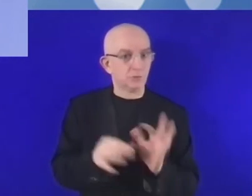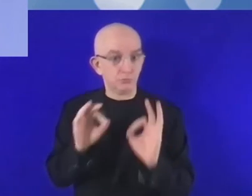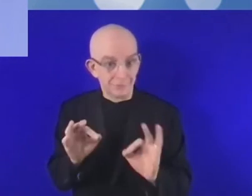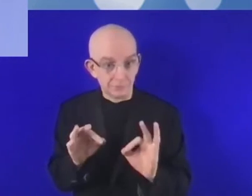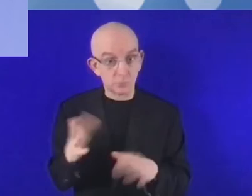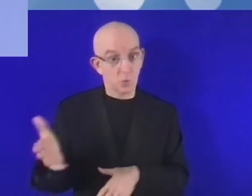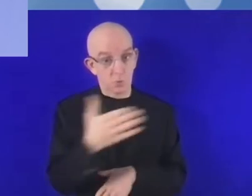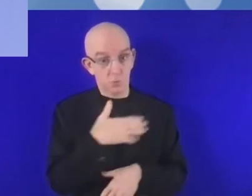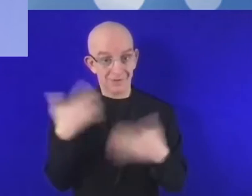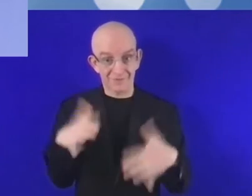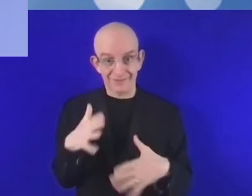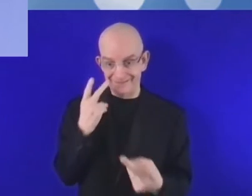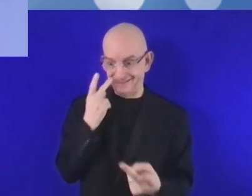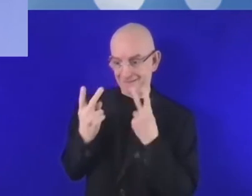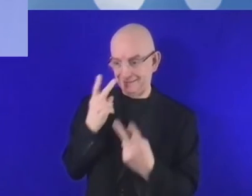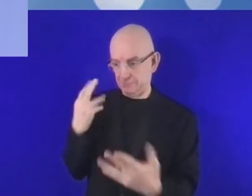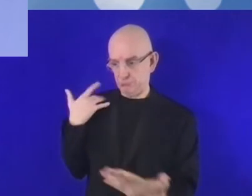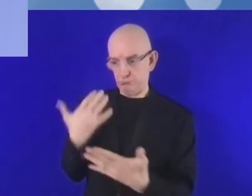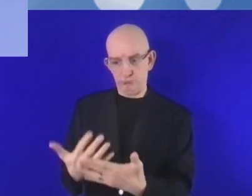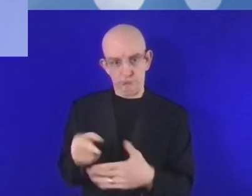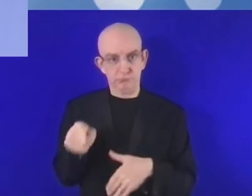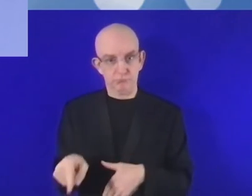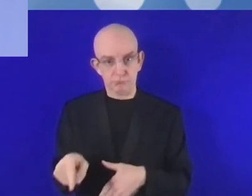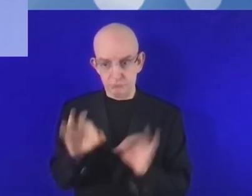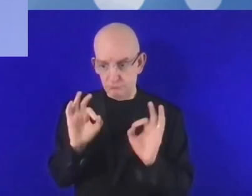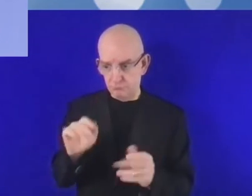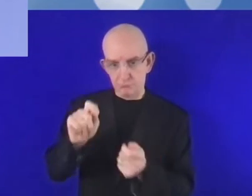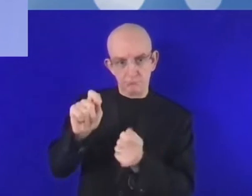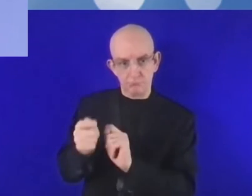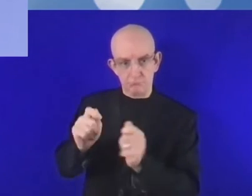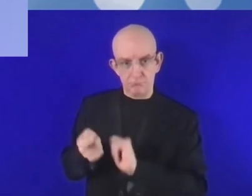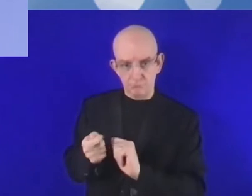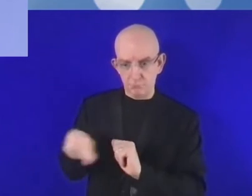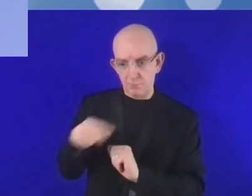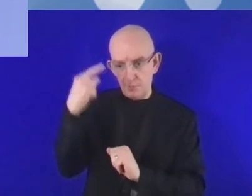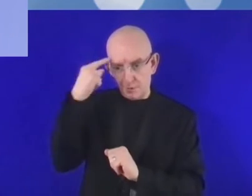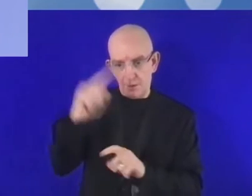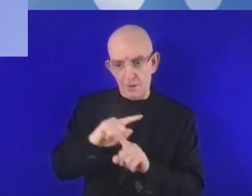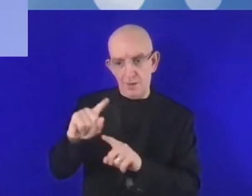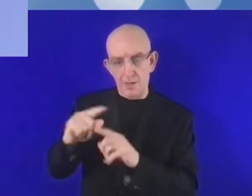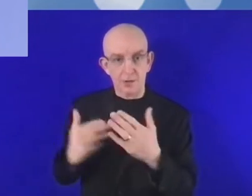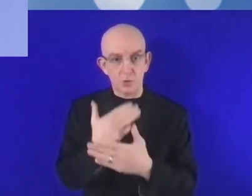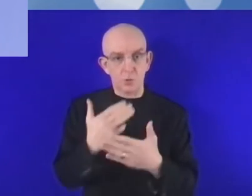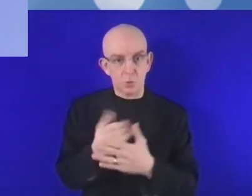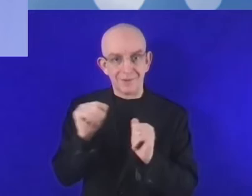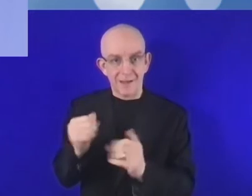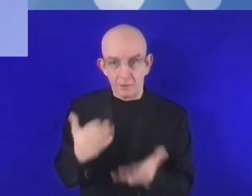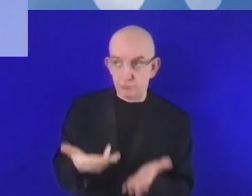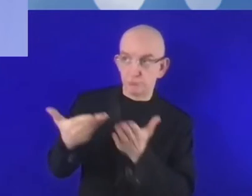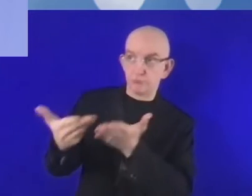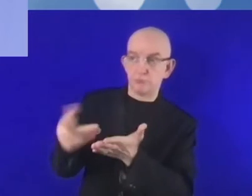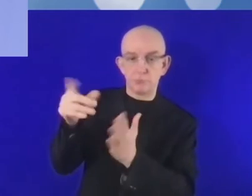технологии. Такая экосистема также требует определенной политики регулирования, которые могут поддерживать развитие